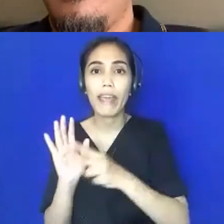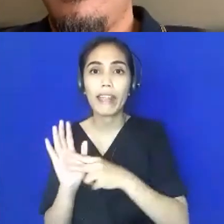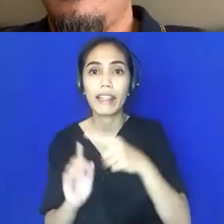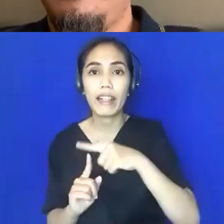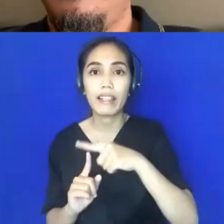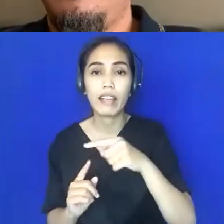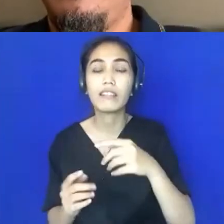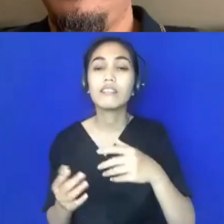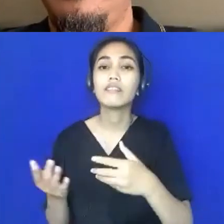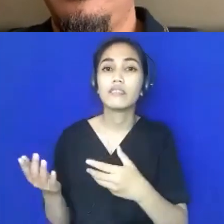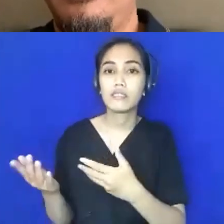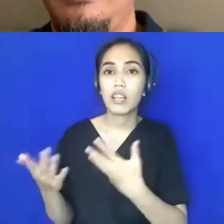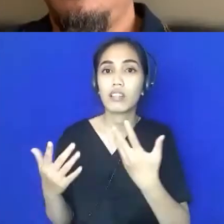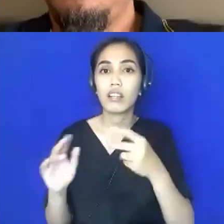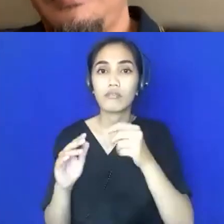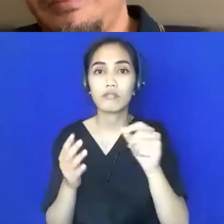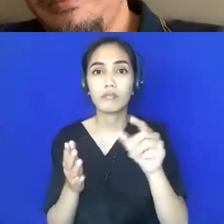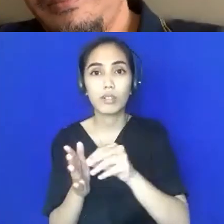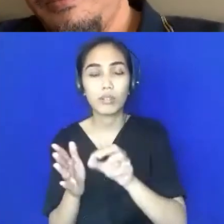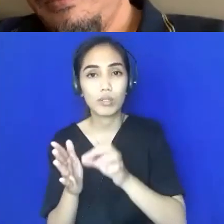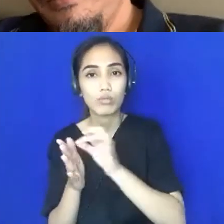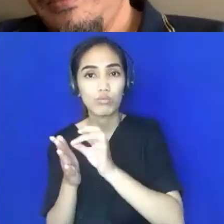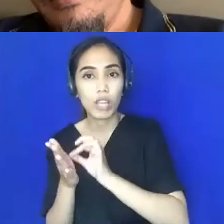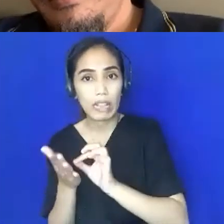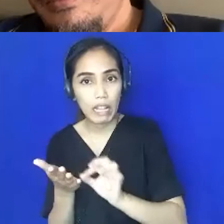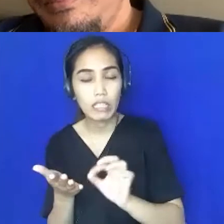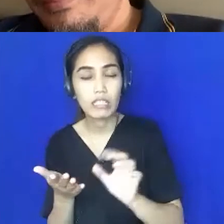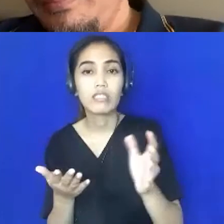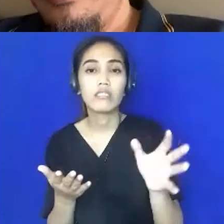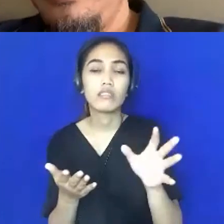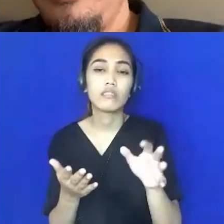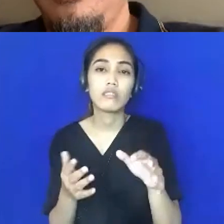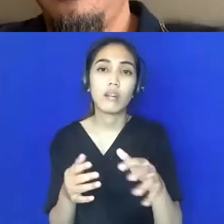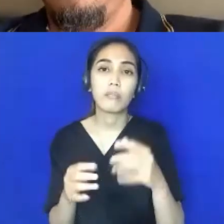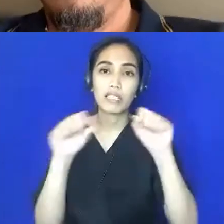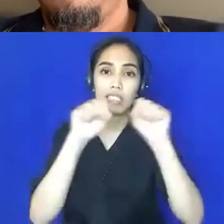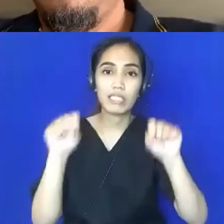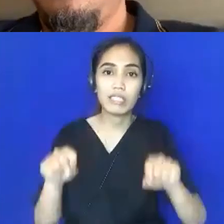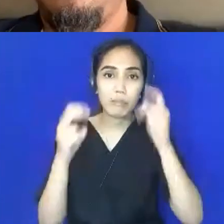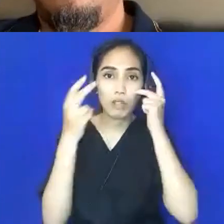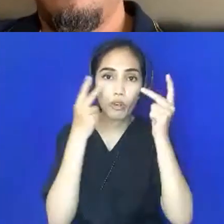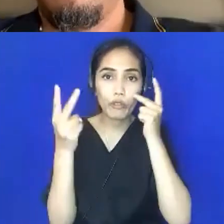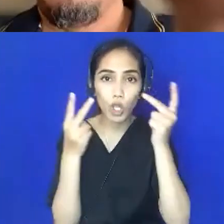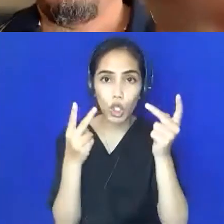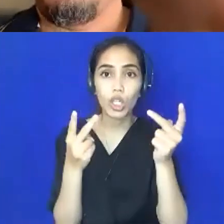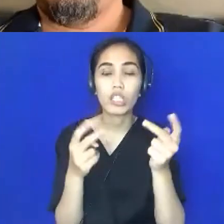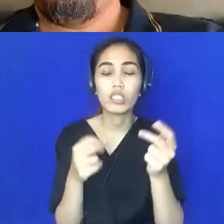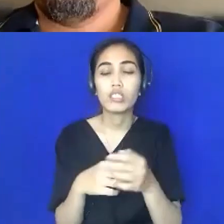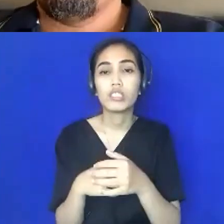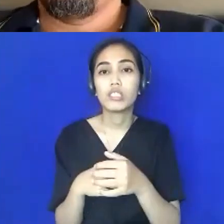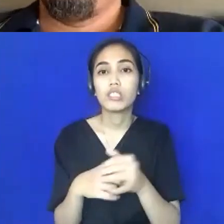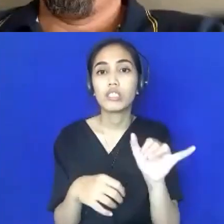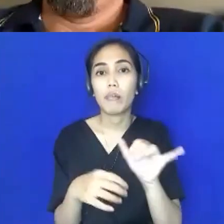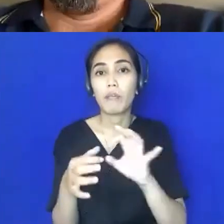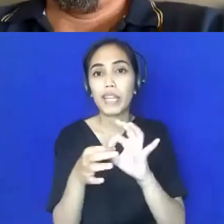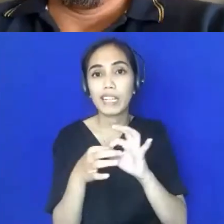beberapa hal yang bisa dicatat juga di dalam sistem monitoring kita, dan di dalam Mitra Youth